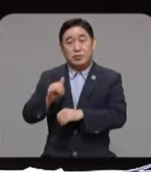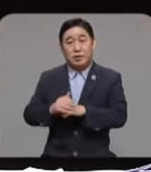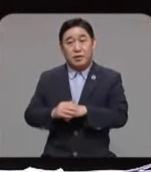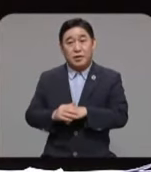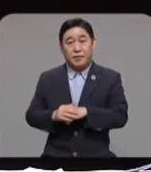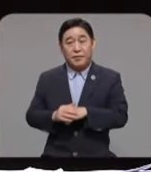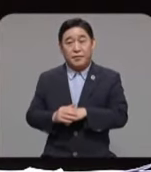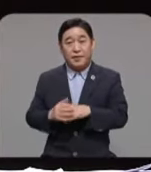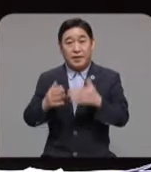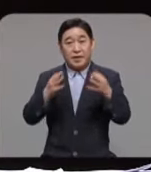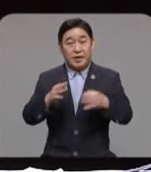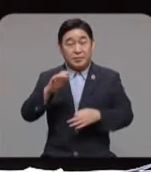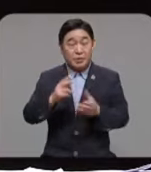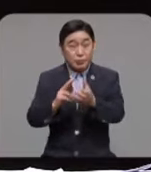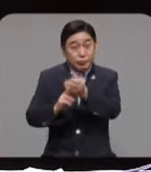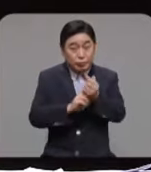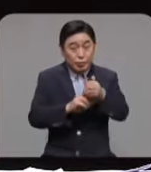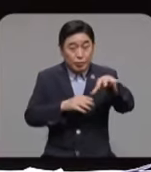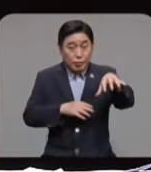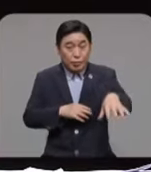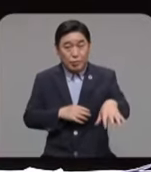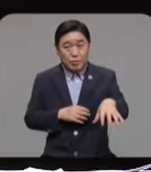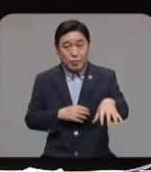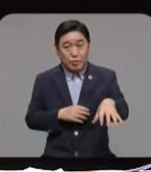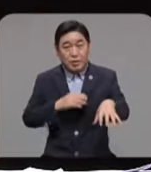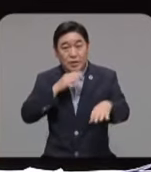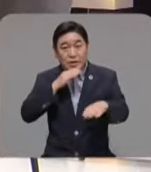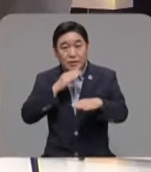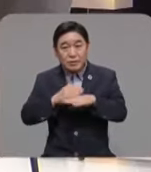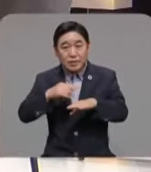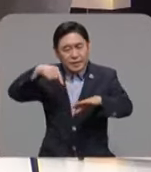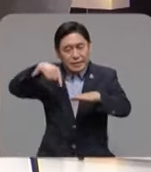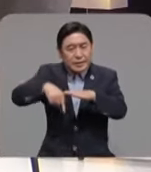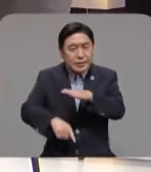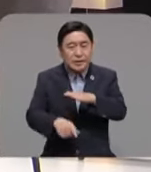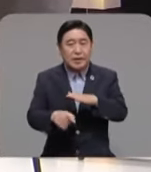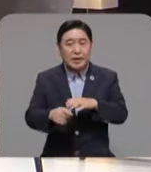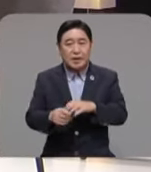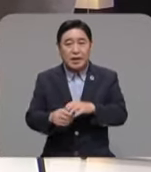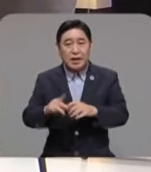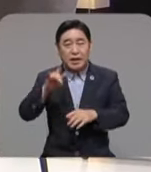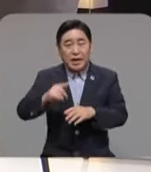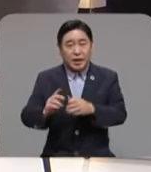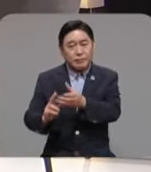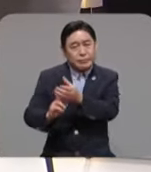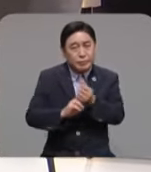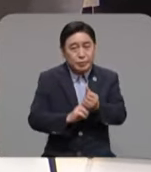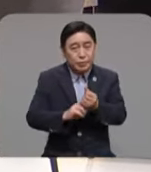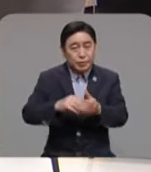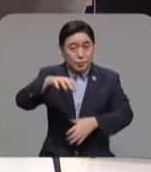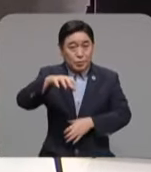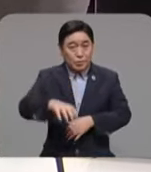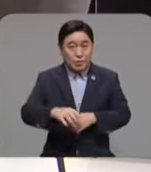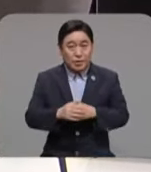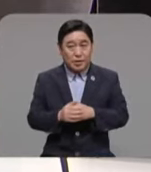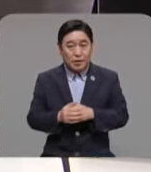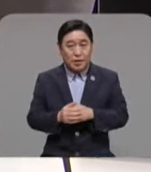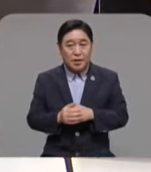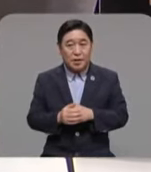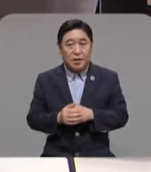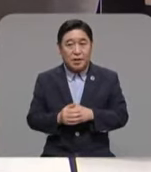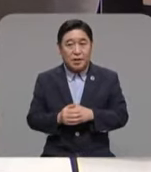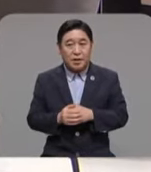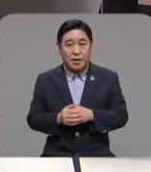왜 김정은의 은신처나 북한이 지하시설에 핵무기를 숨겨놓은 이런 거를